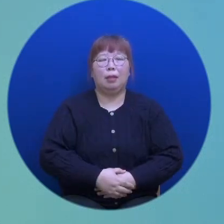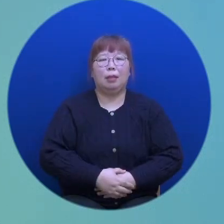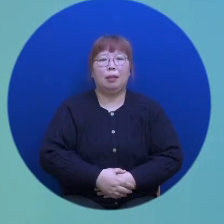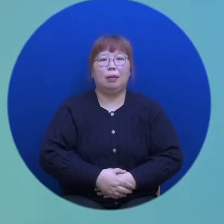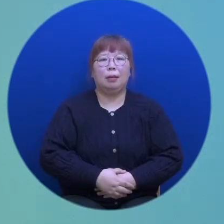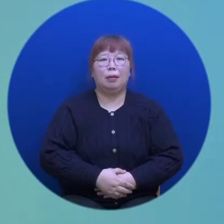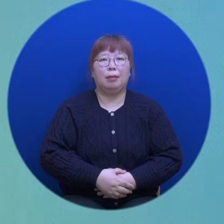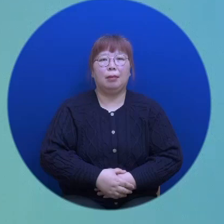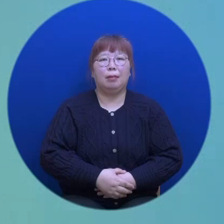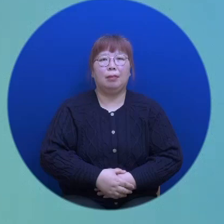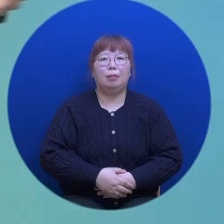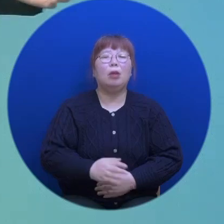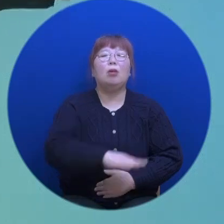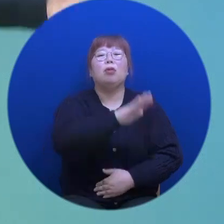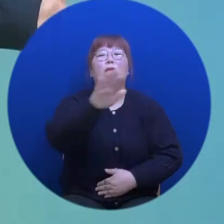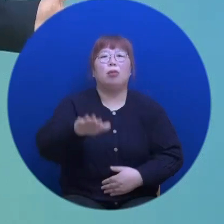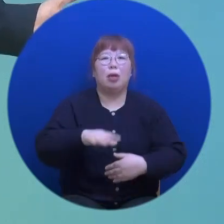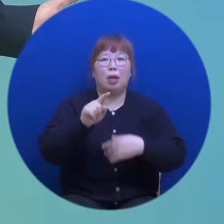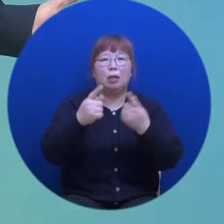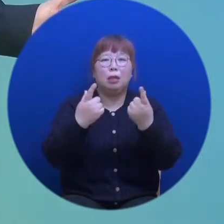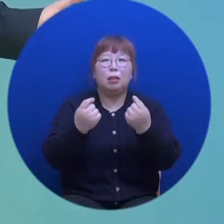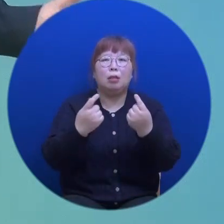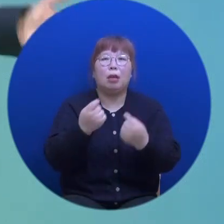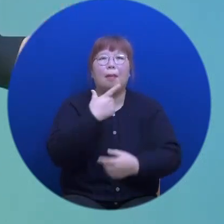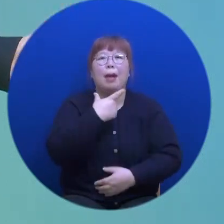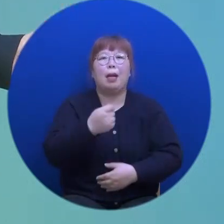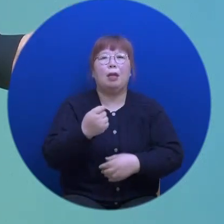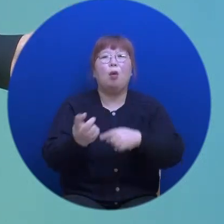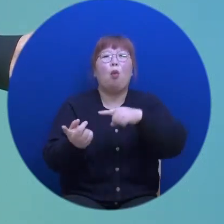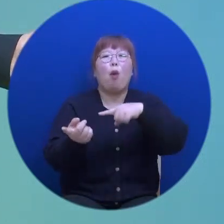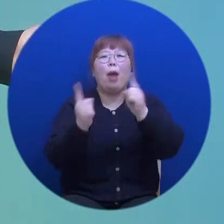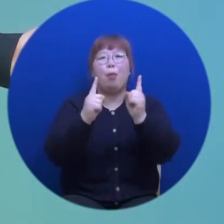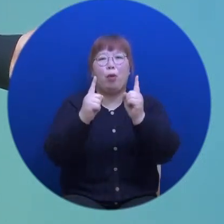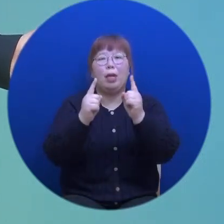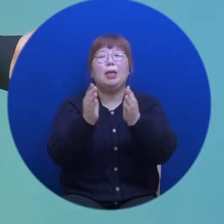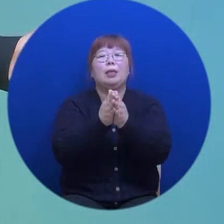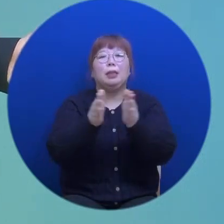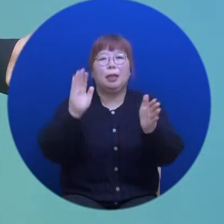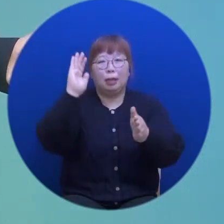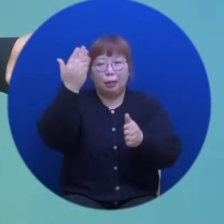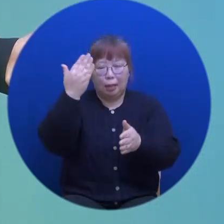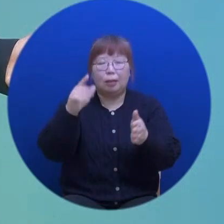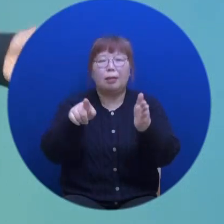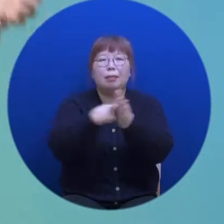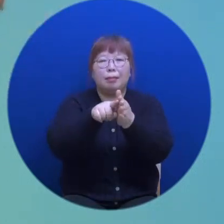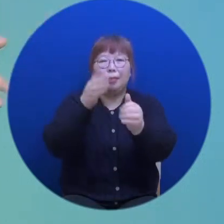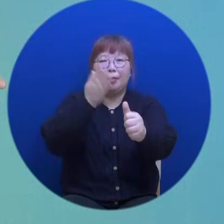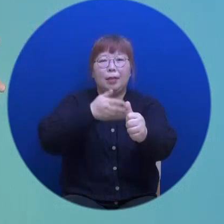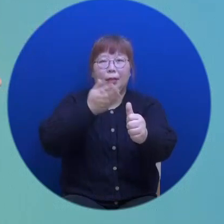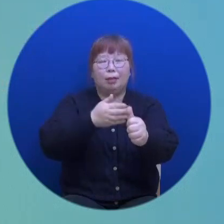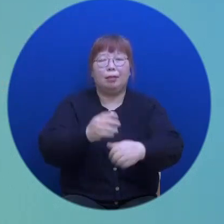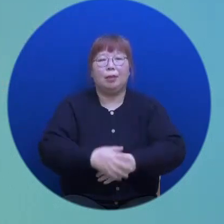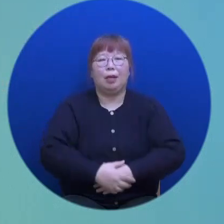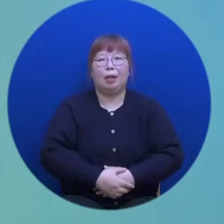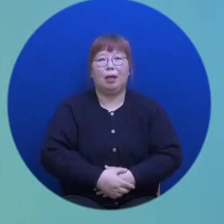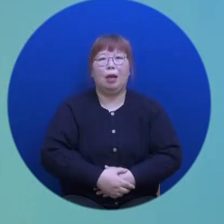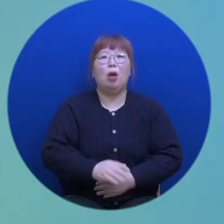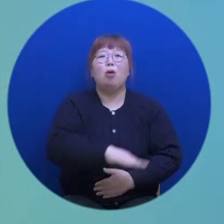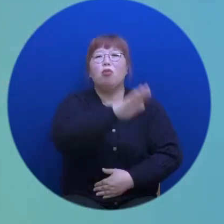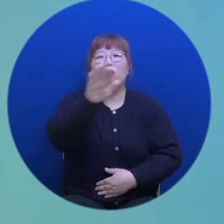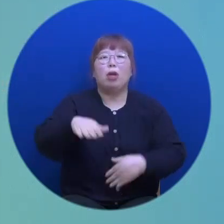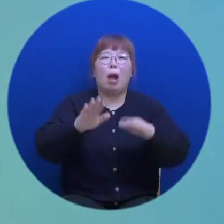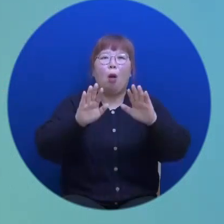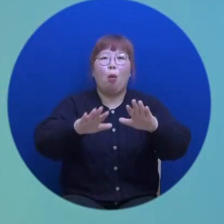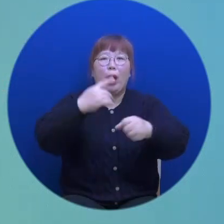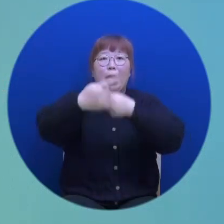지점에서 우리가 그렇게 바라던 회복이 시작될 줄로 믿으시기를 바랍니다. 우리가 올 한 해